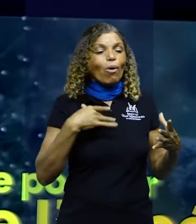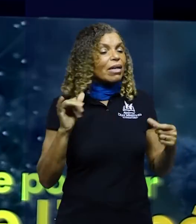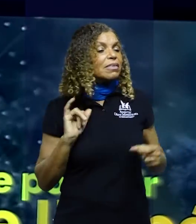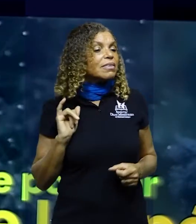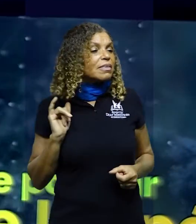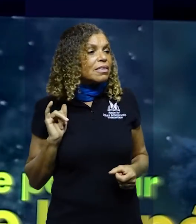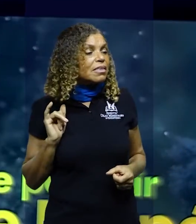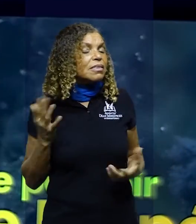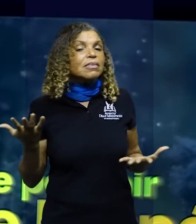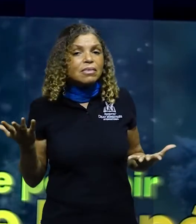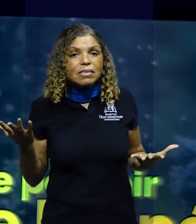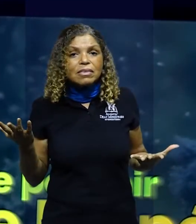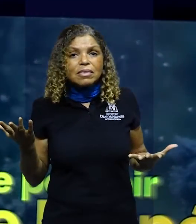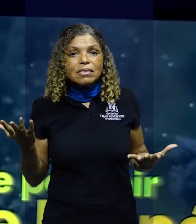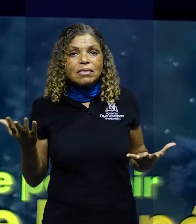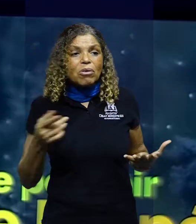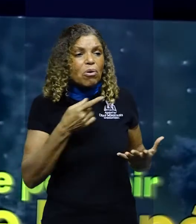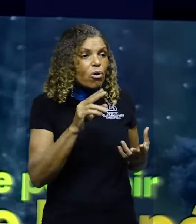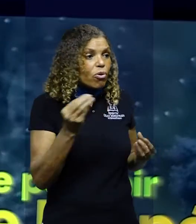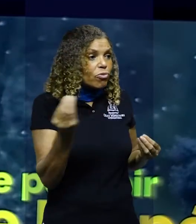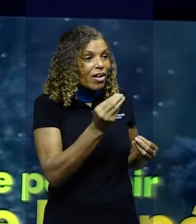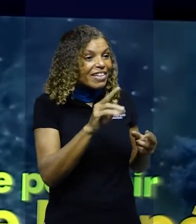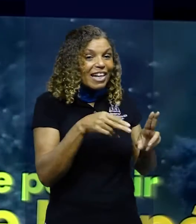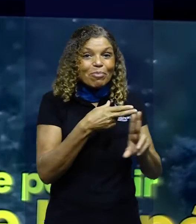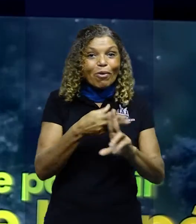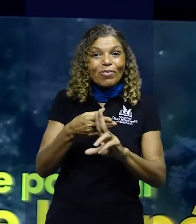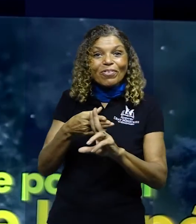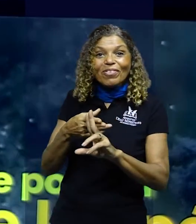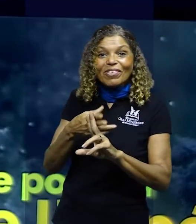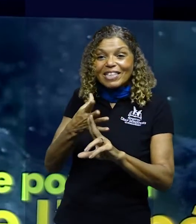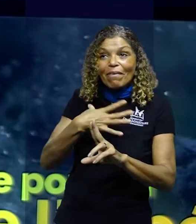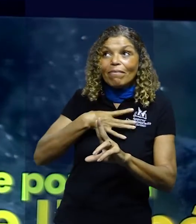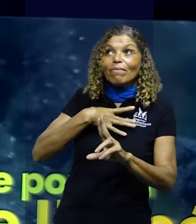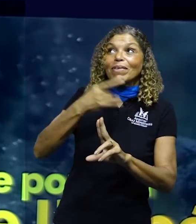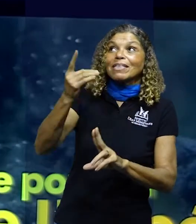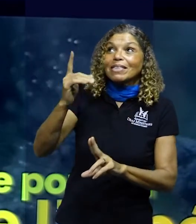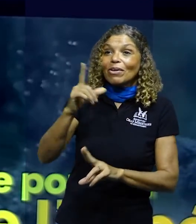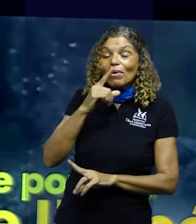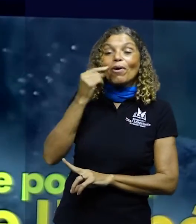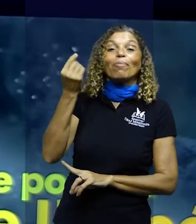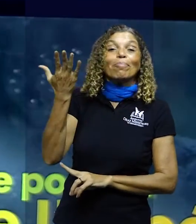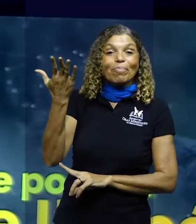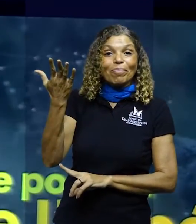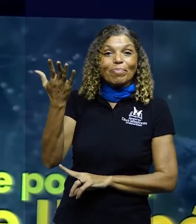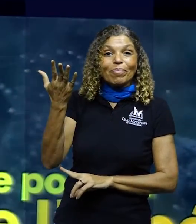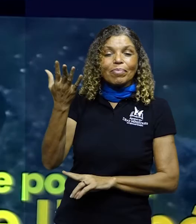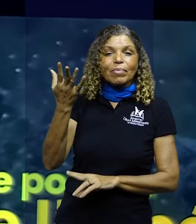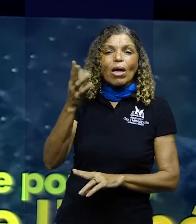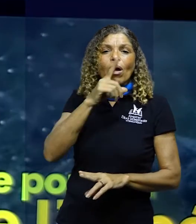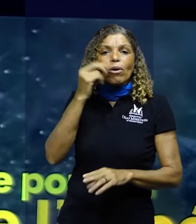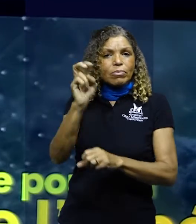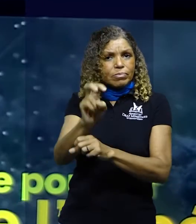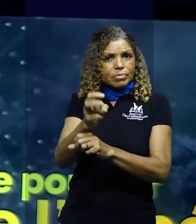donne déjà la réponse. Mais en fait, ce n'est qu'une partie de la bonne réponse. Puisque Pierre va répondre à la